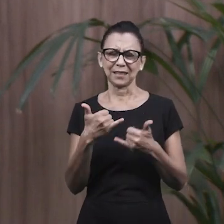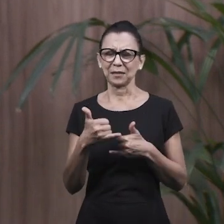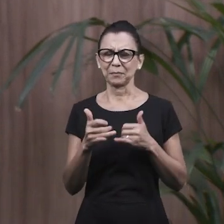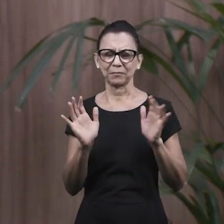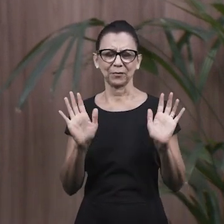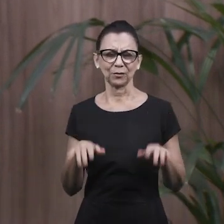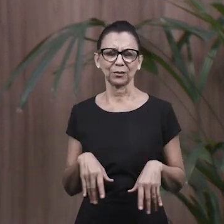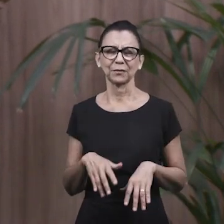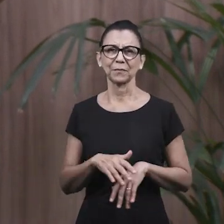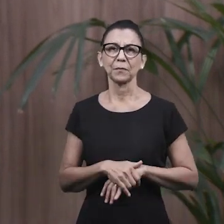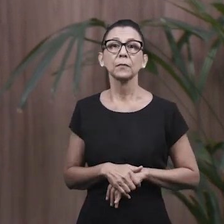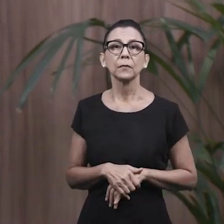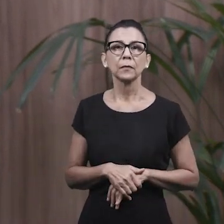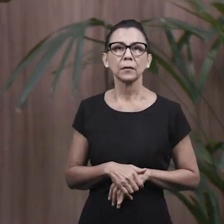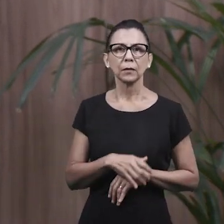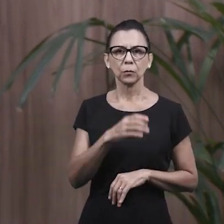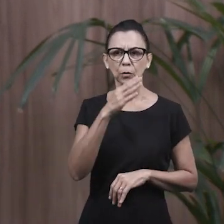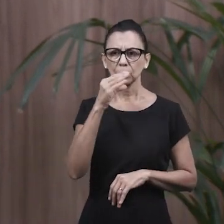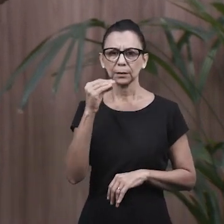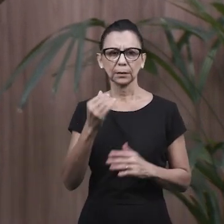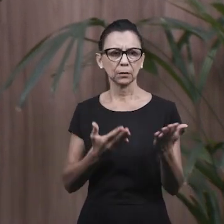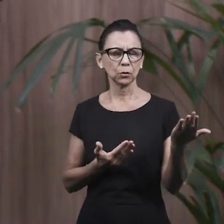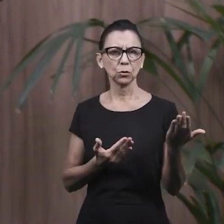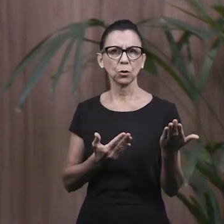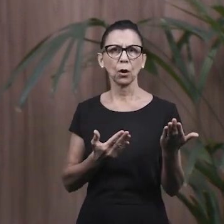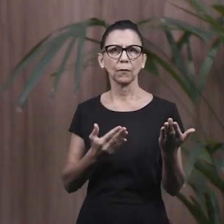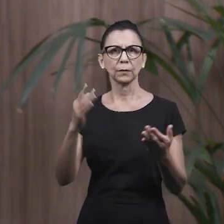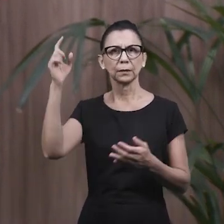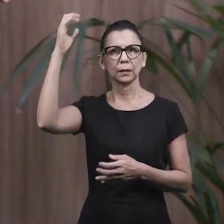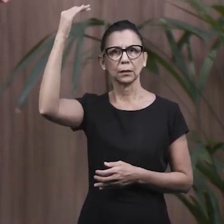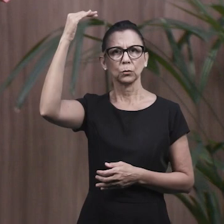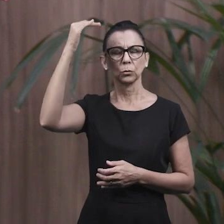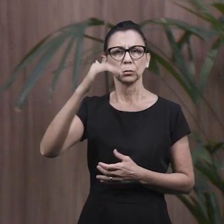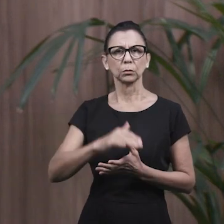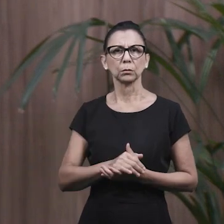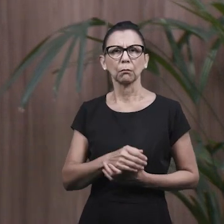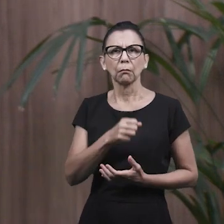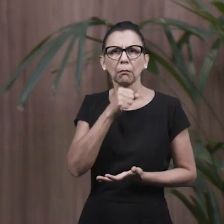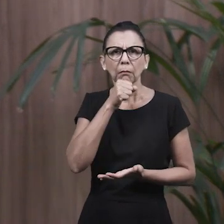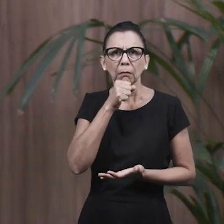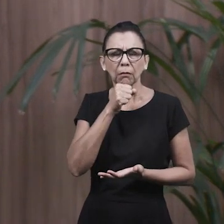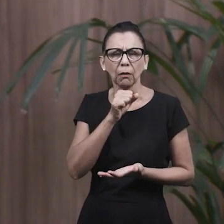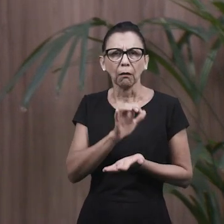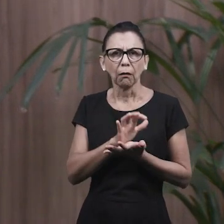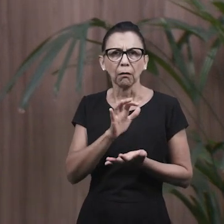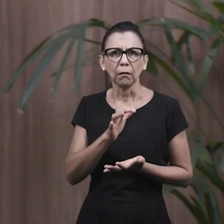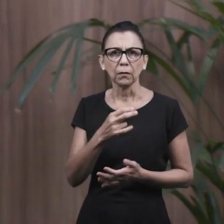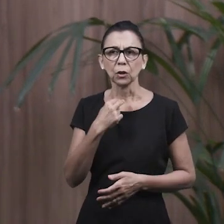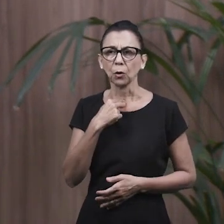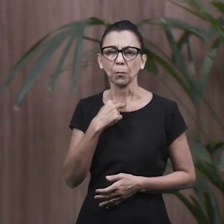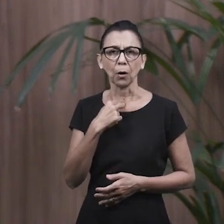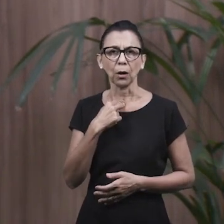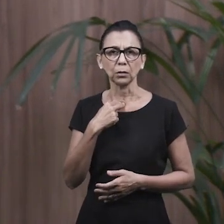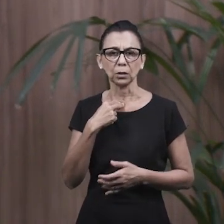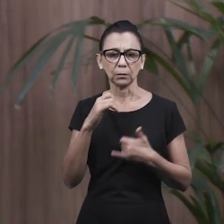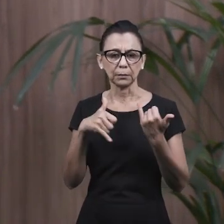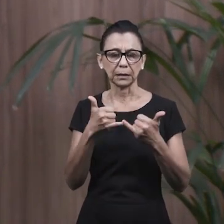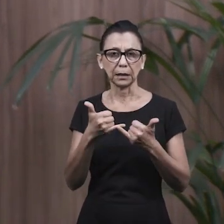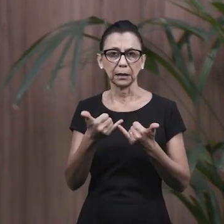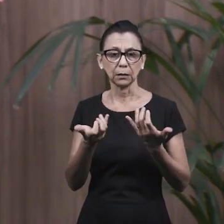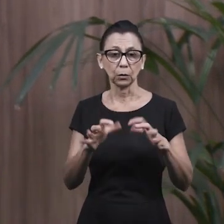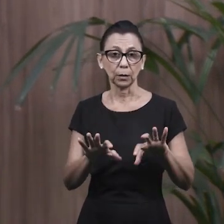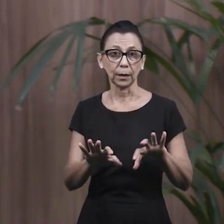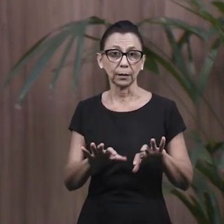aux enfants. Mais les adolescents, les jeunes, les adultes et personnes âgées ne peuvent pas jouer. Ils ne veulent pas, ils n'aiment